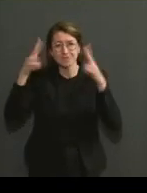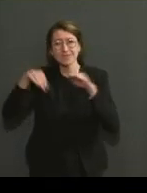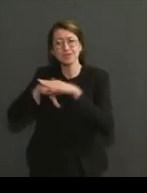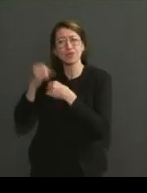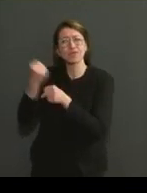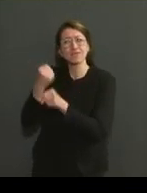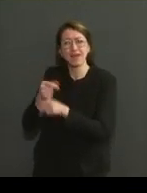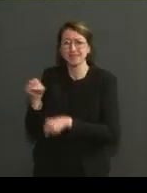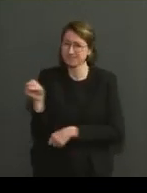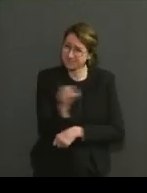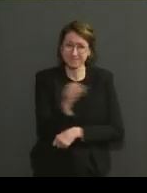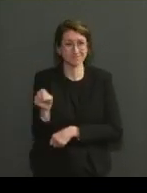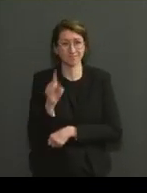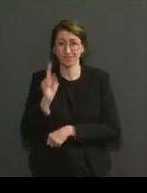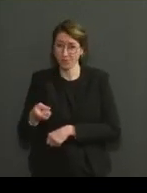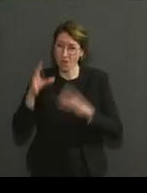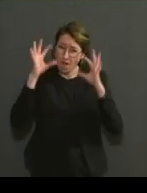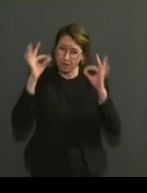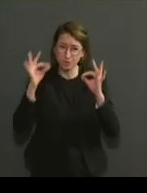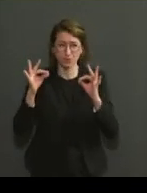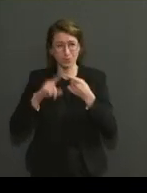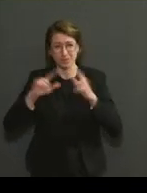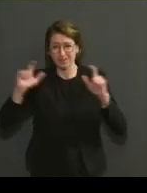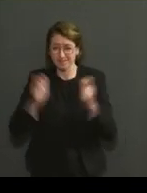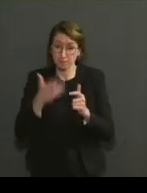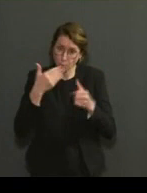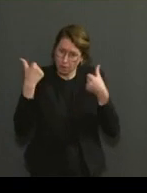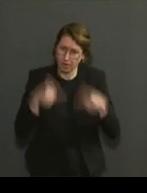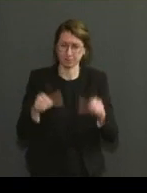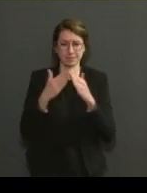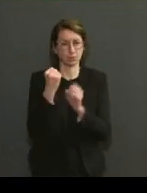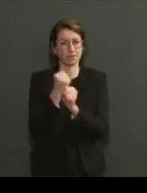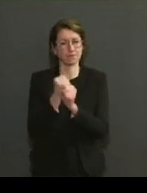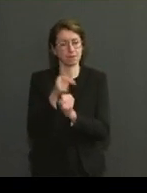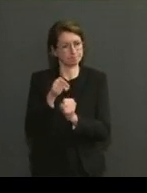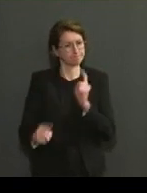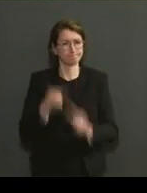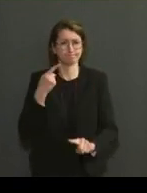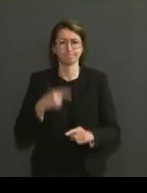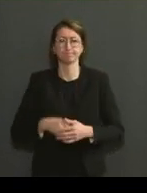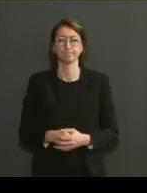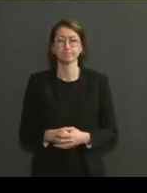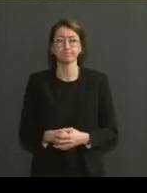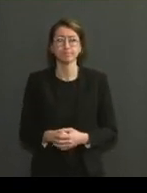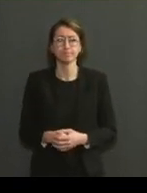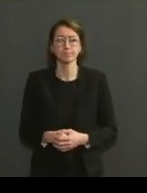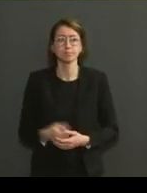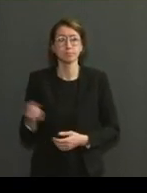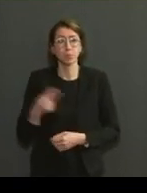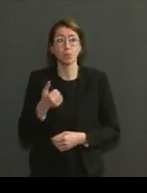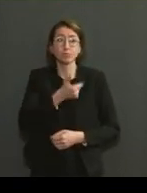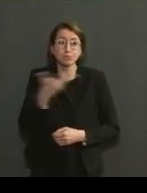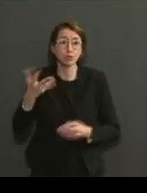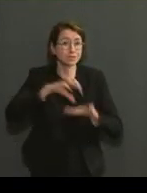efficace. Une mesure qui, dans de nombreux secteurs, a également un impact limité sur la continuité des activités. Donc n'hésitons